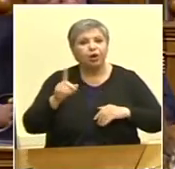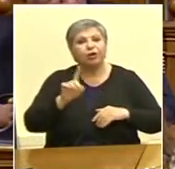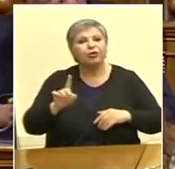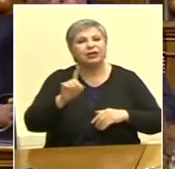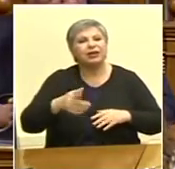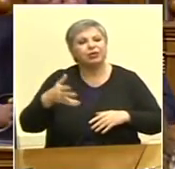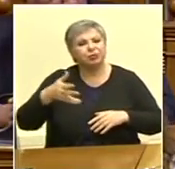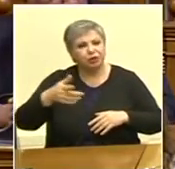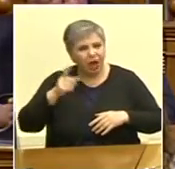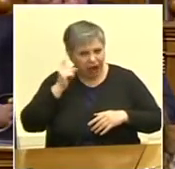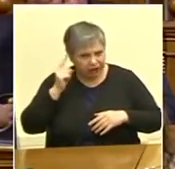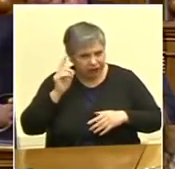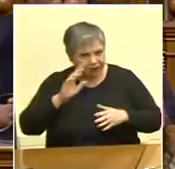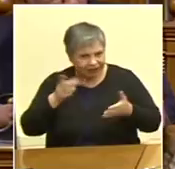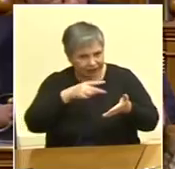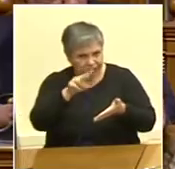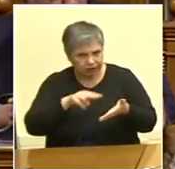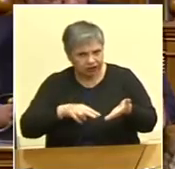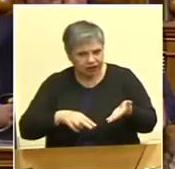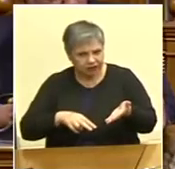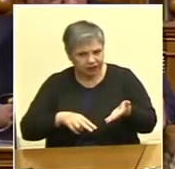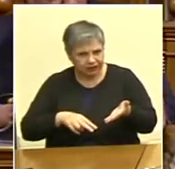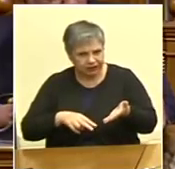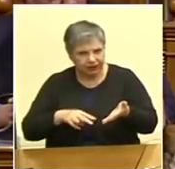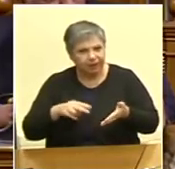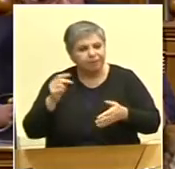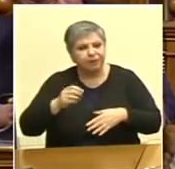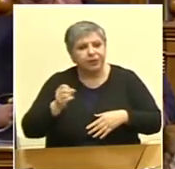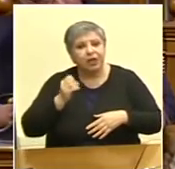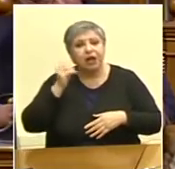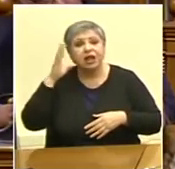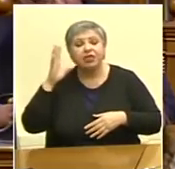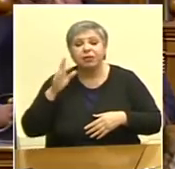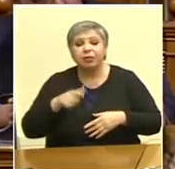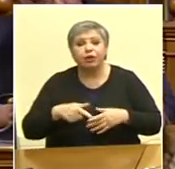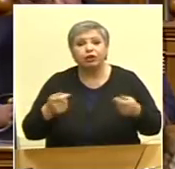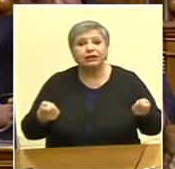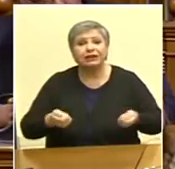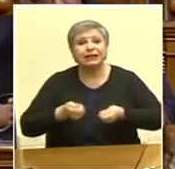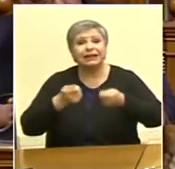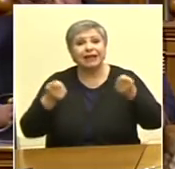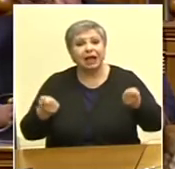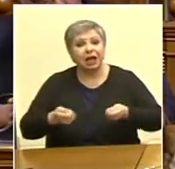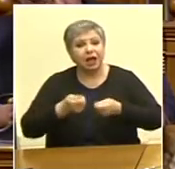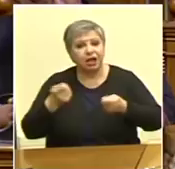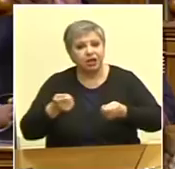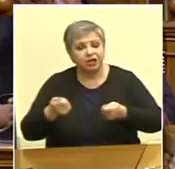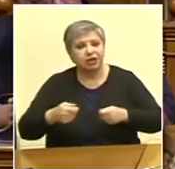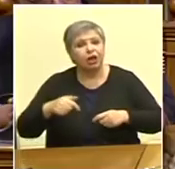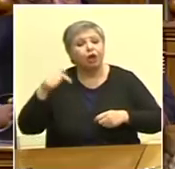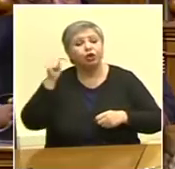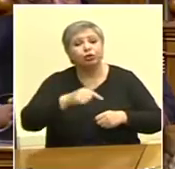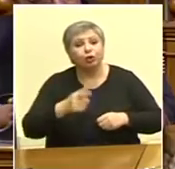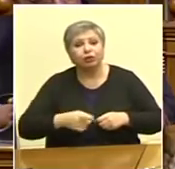αίθουσα, που βεβαίως όλοι θυμούνται και τι ακολούθησε, όσον είπε ο κ. Χατζηδάκης, την προσωπική επίθεση του κ. Μητσοτάκη στον Επίτροπο που